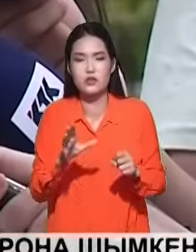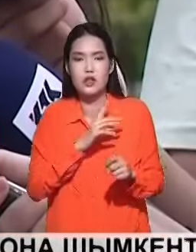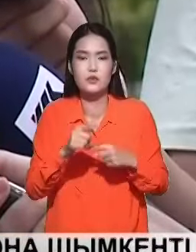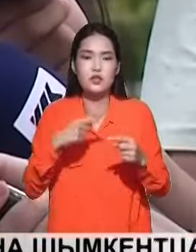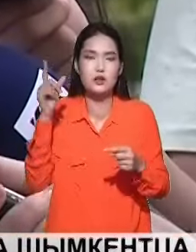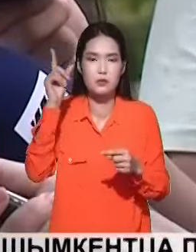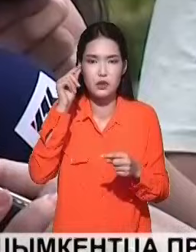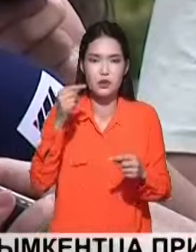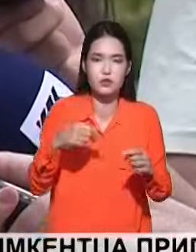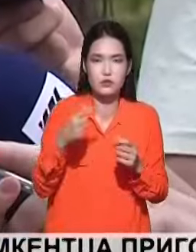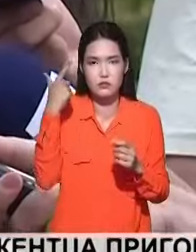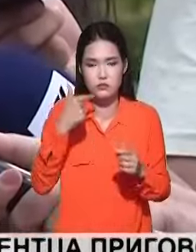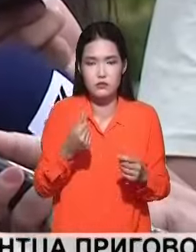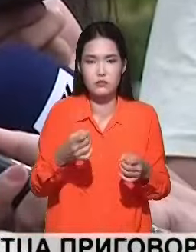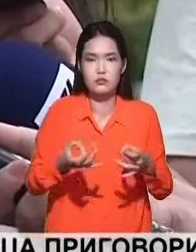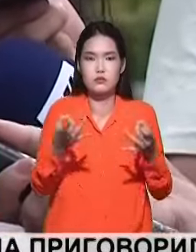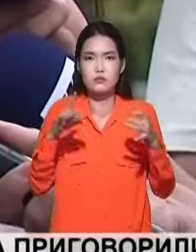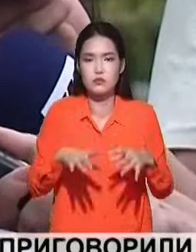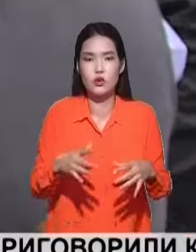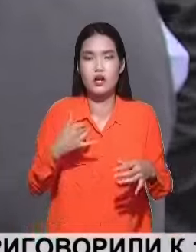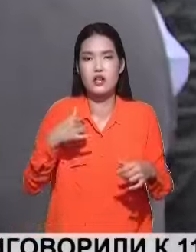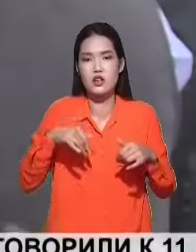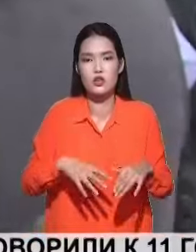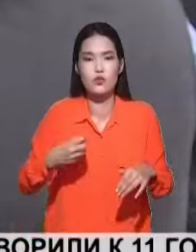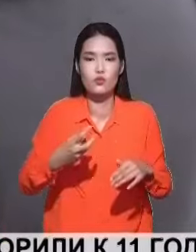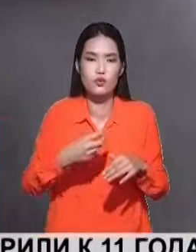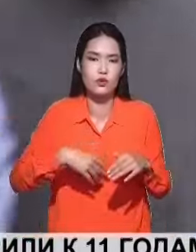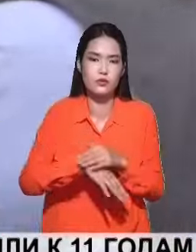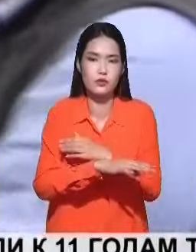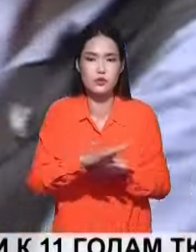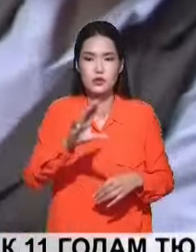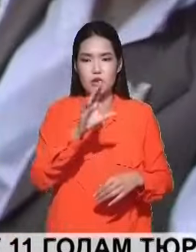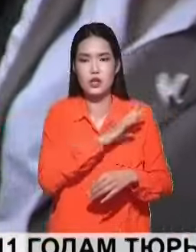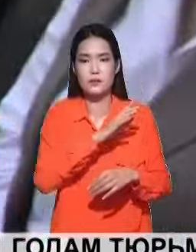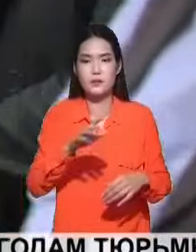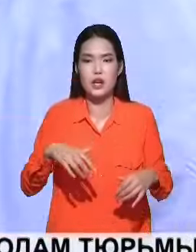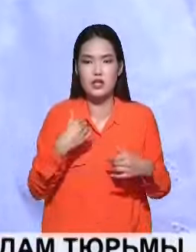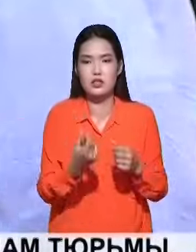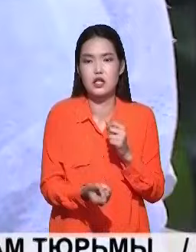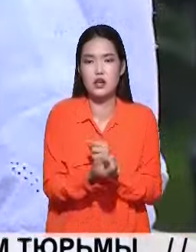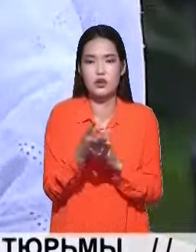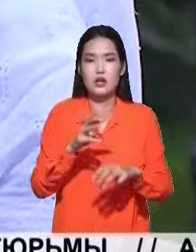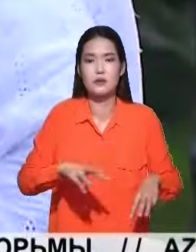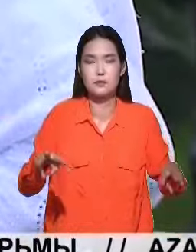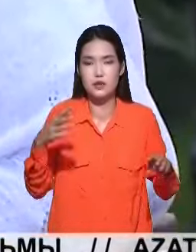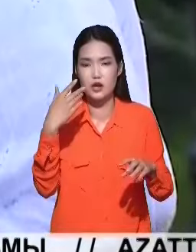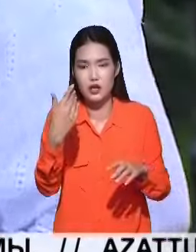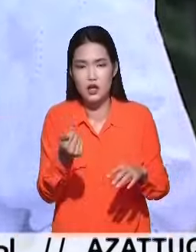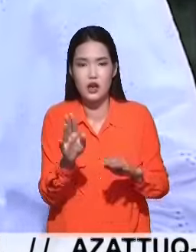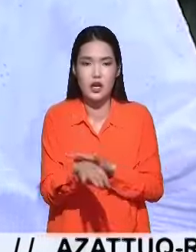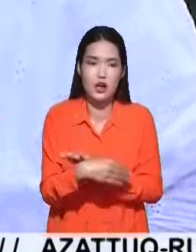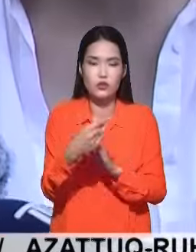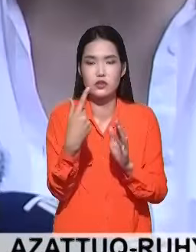в должности. Когда я уже дошла до низов, я решила уволиться. В аналогичной ситуации оказались не только медсестры, но и врачи, санитары